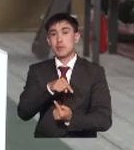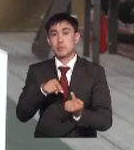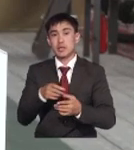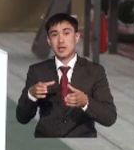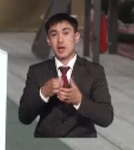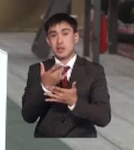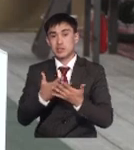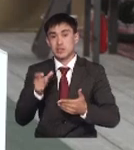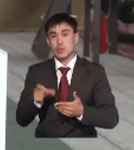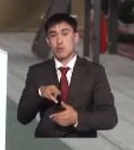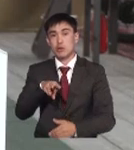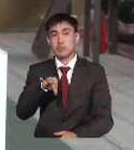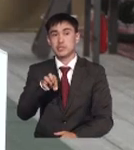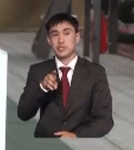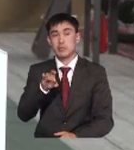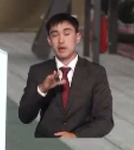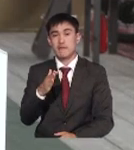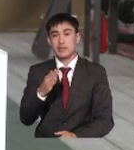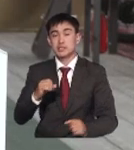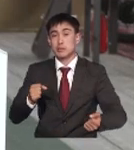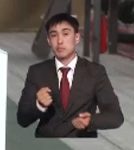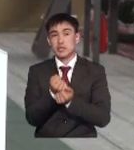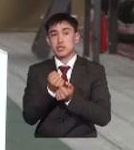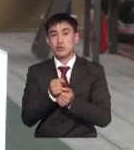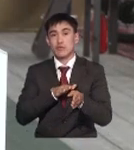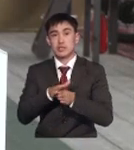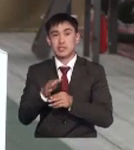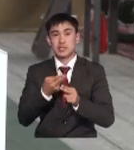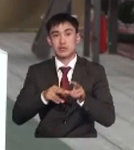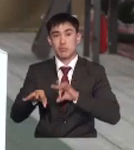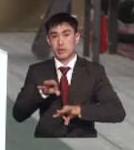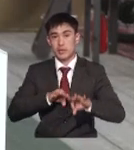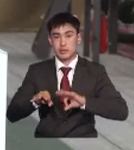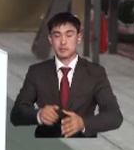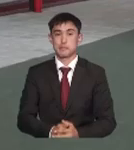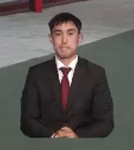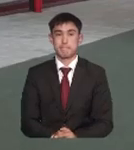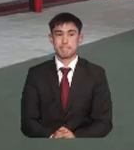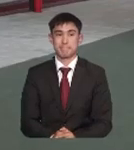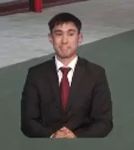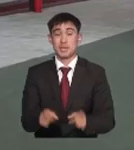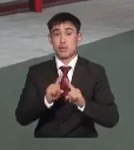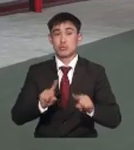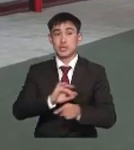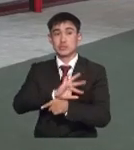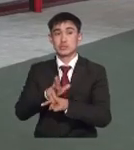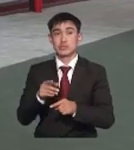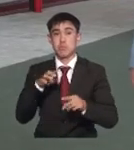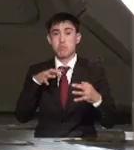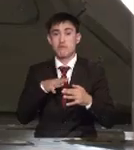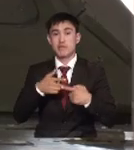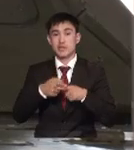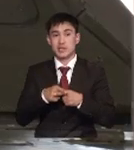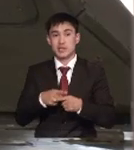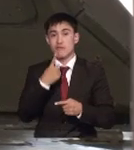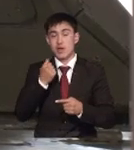коллекционеру раку Сергиеву за поддержку в реализации данного проекта музей оснащен боевой техникой военными